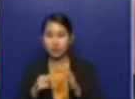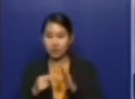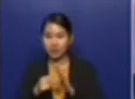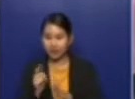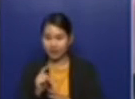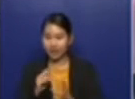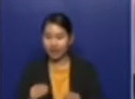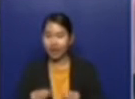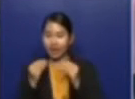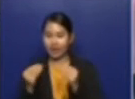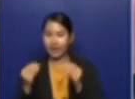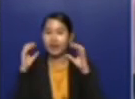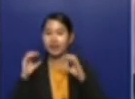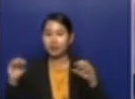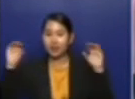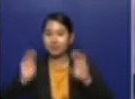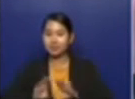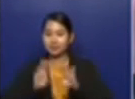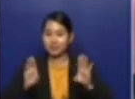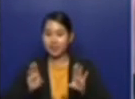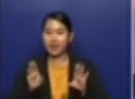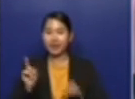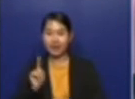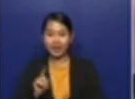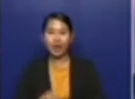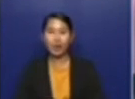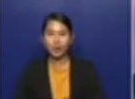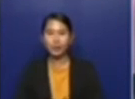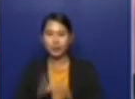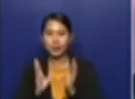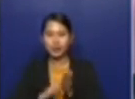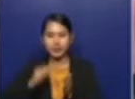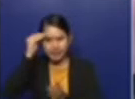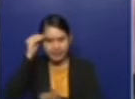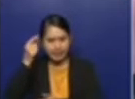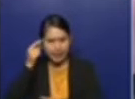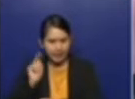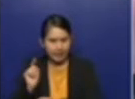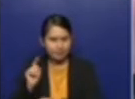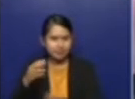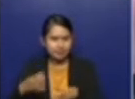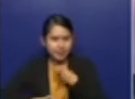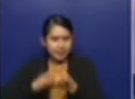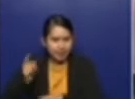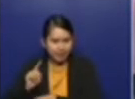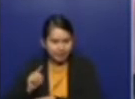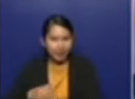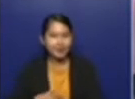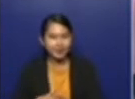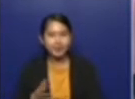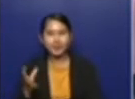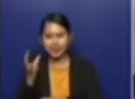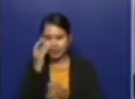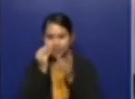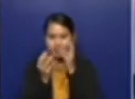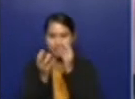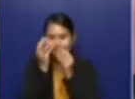ของนิสิตนักศึกษาและเยาวชนผมอยากเห็นครับท่านประธานอยากเห็นพลเอกประยุทธ์จันทร์โอ